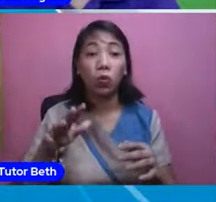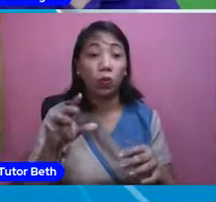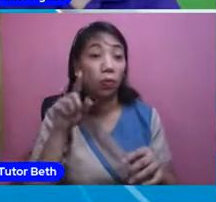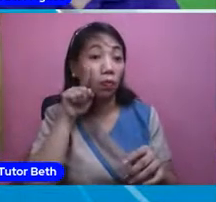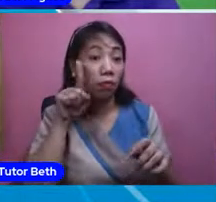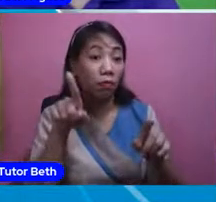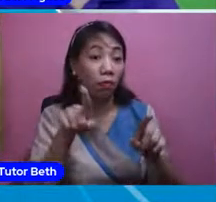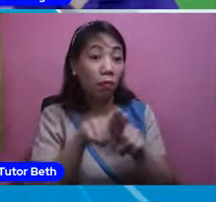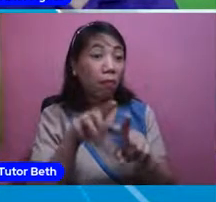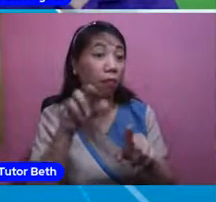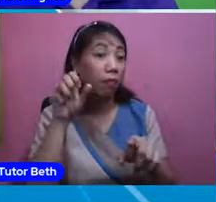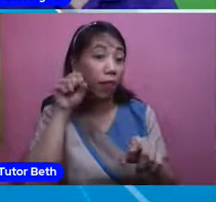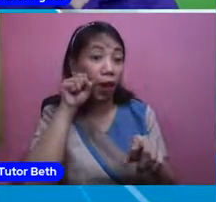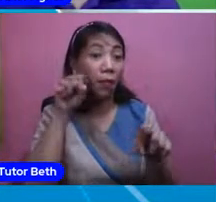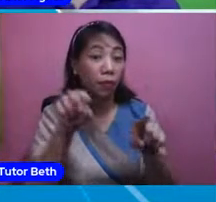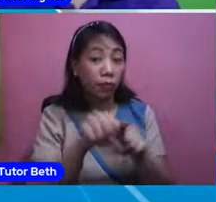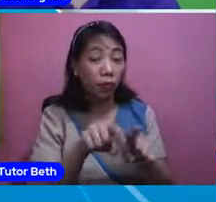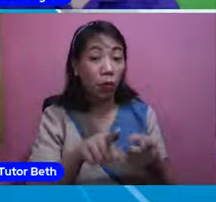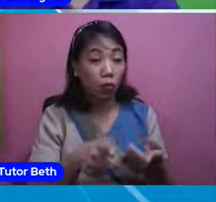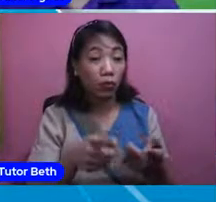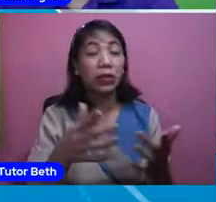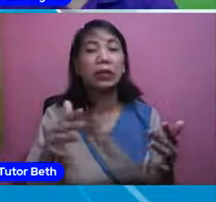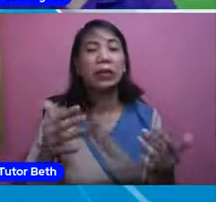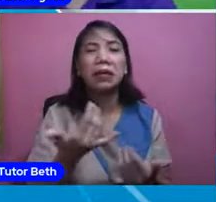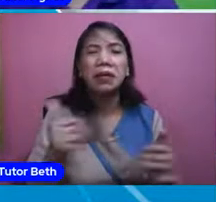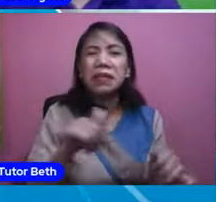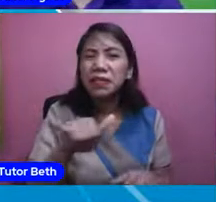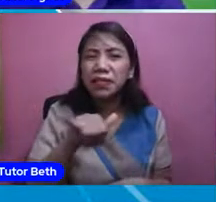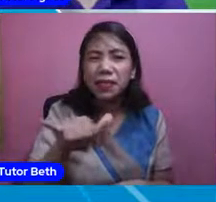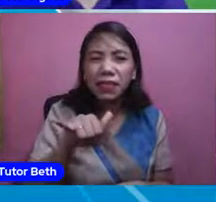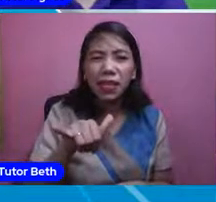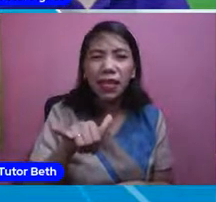nagagawa rin nila yung nagagawa mo ngayon. Kaintindihan po?